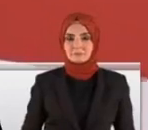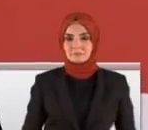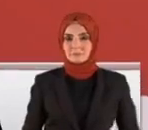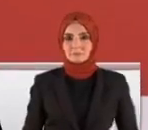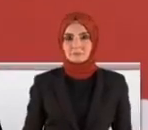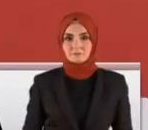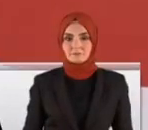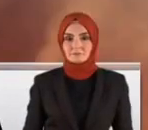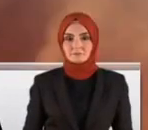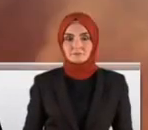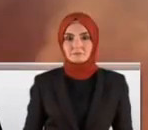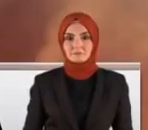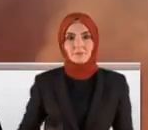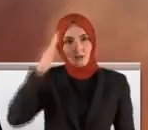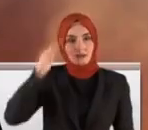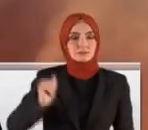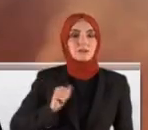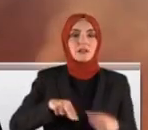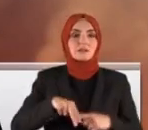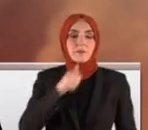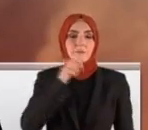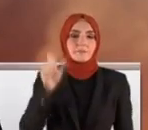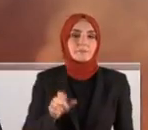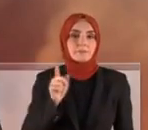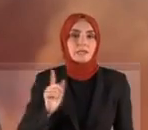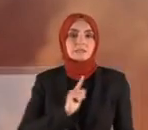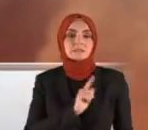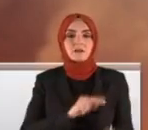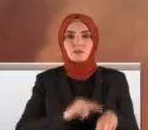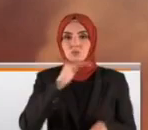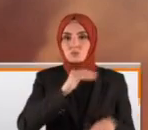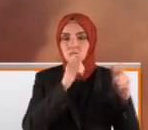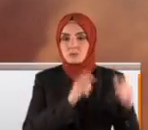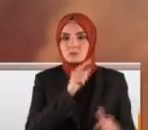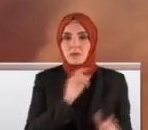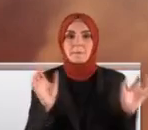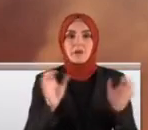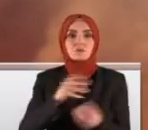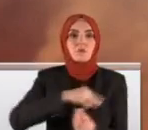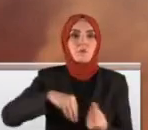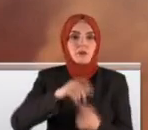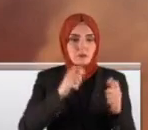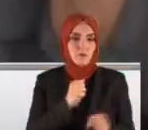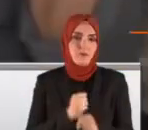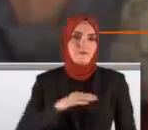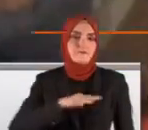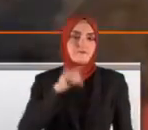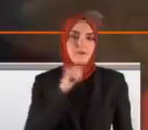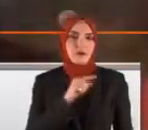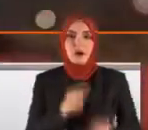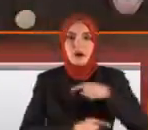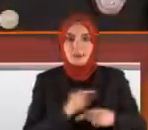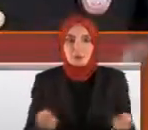oğlum. Teğmen Ali Rıza Özcücük Irak'ın kuzeyinde Pençe Harekatı bölgesinde görevliydi. Arama